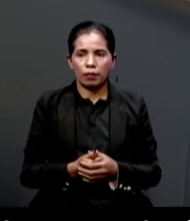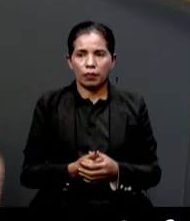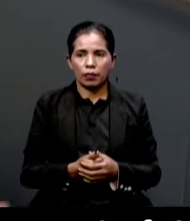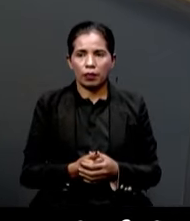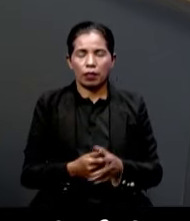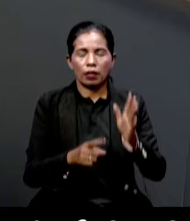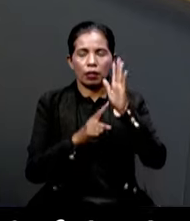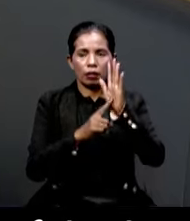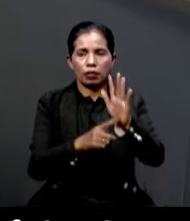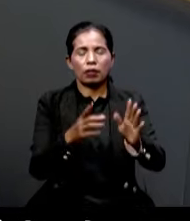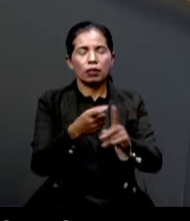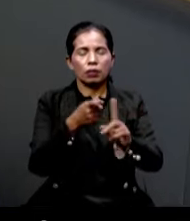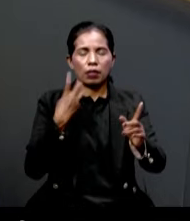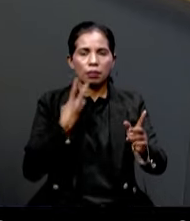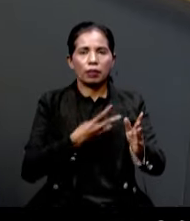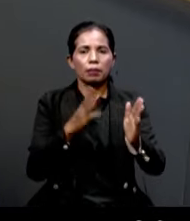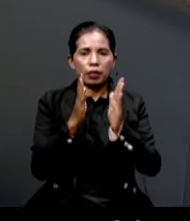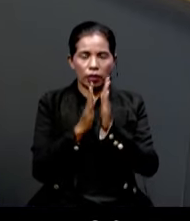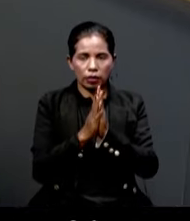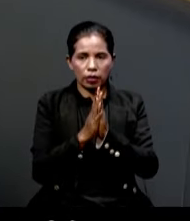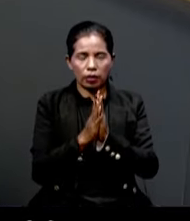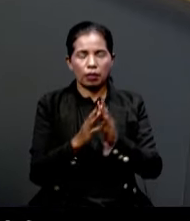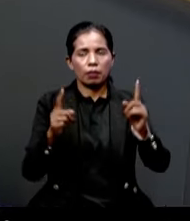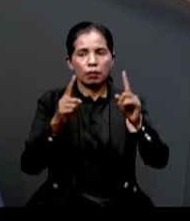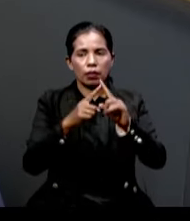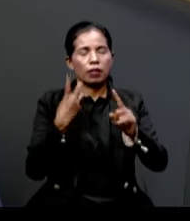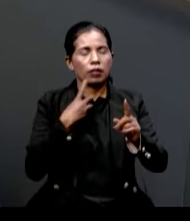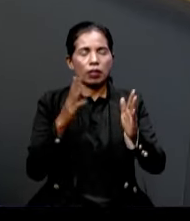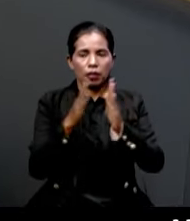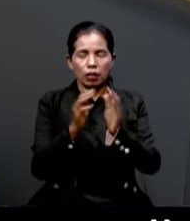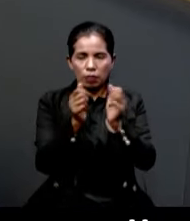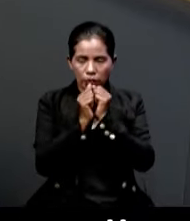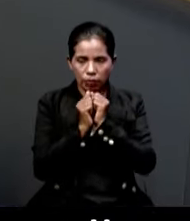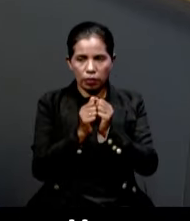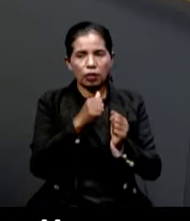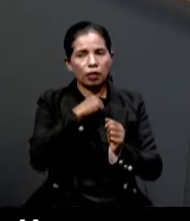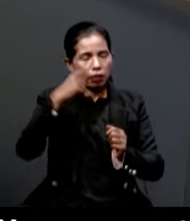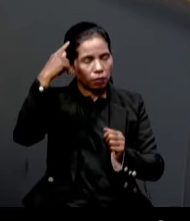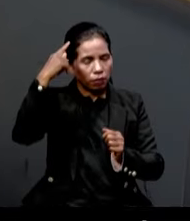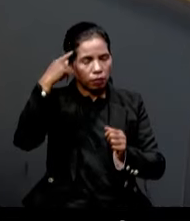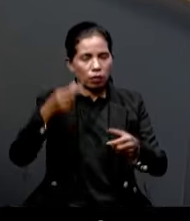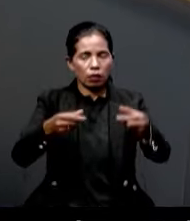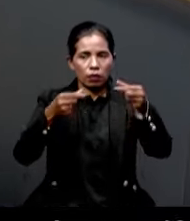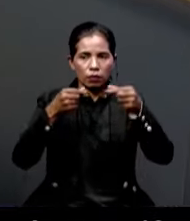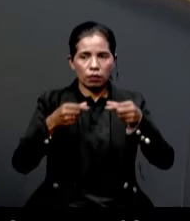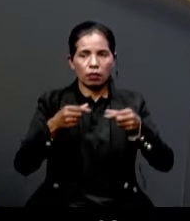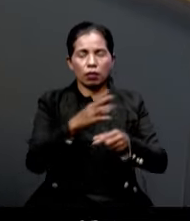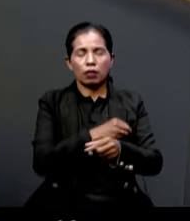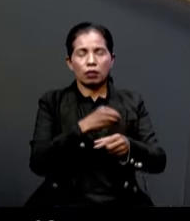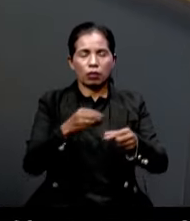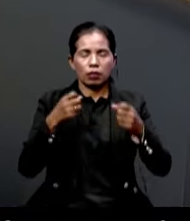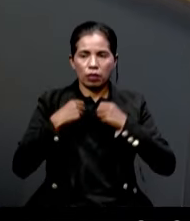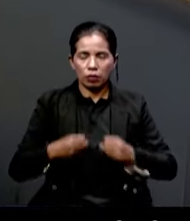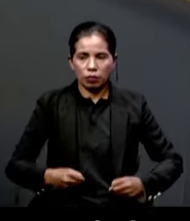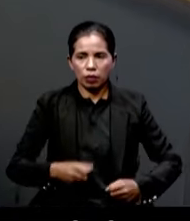Pesan dan juga doa dari kami bahwa kita berdoa bersama semoga Bapak Suci diberikan rahmat kesehatan yang baik. Itu